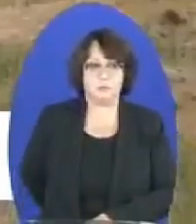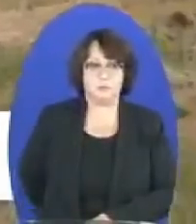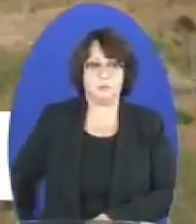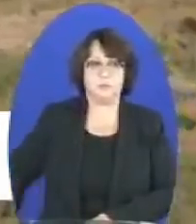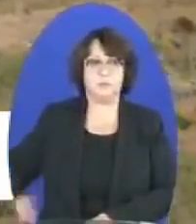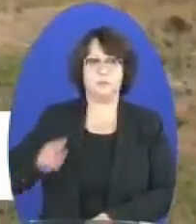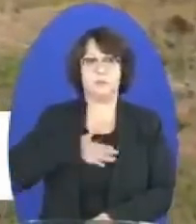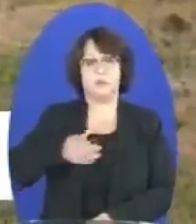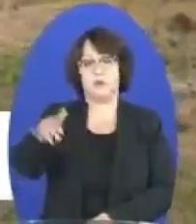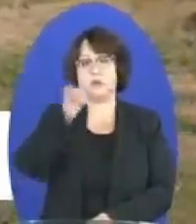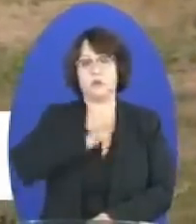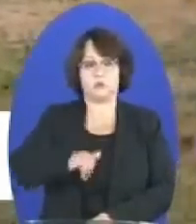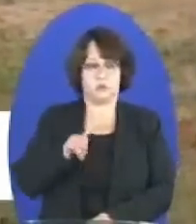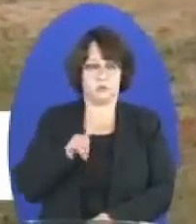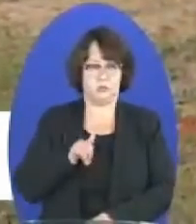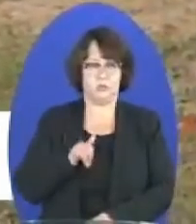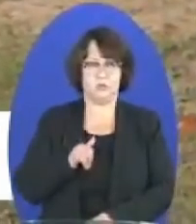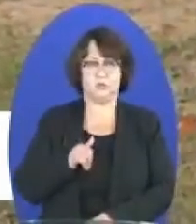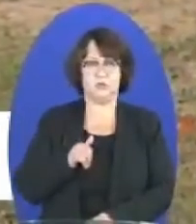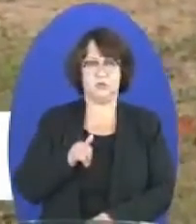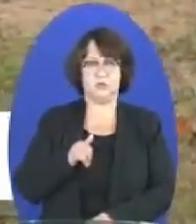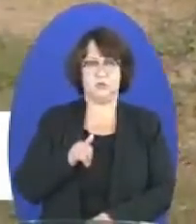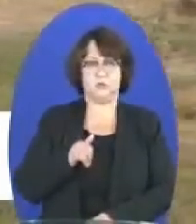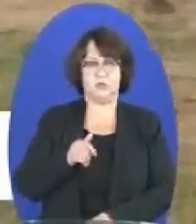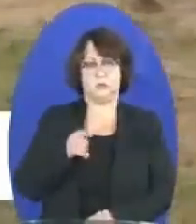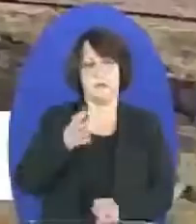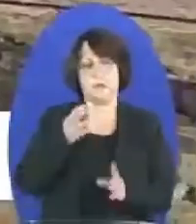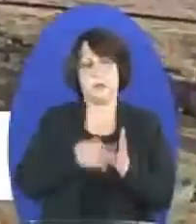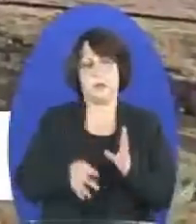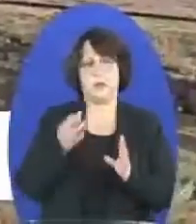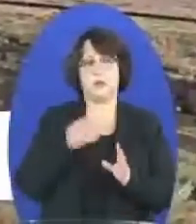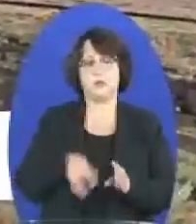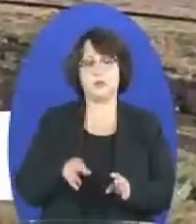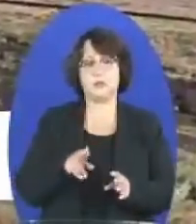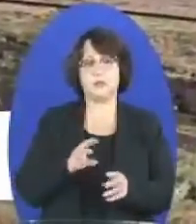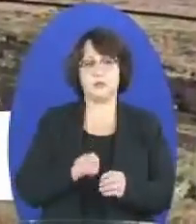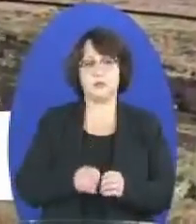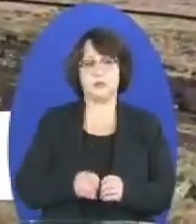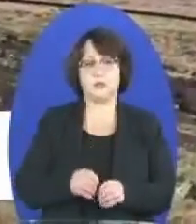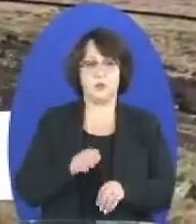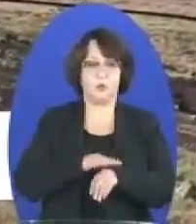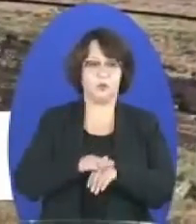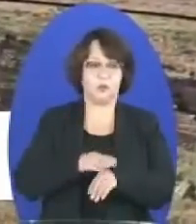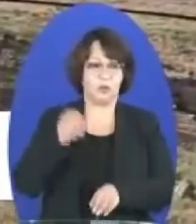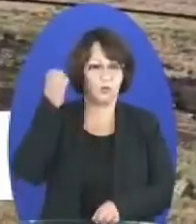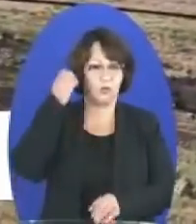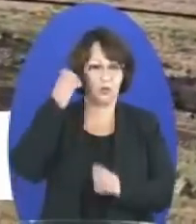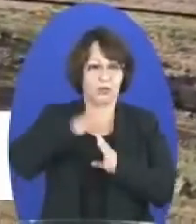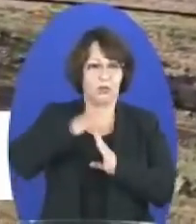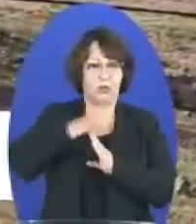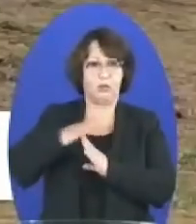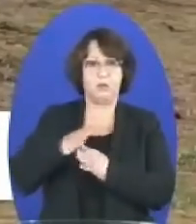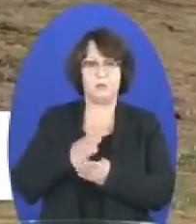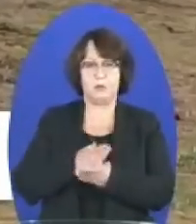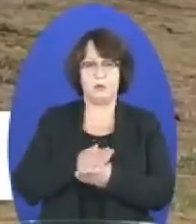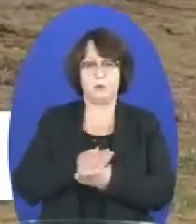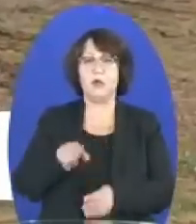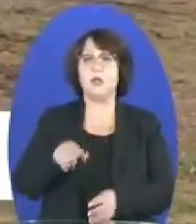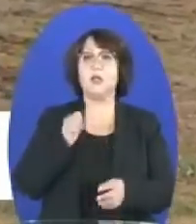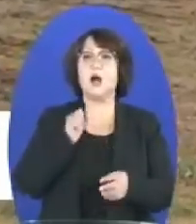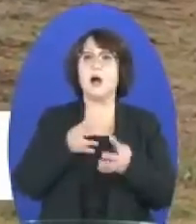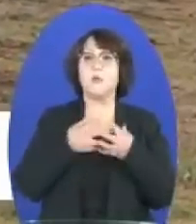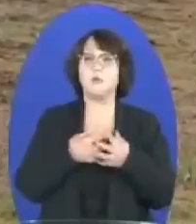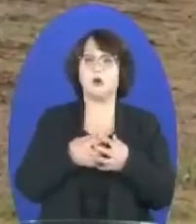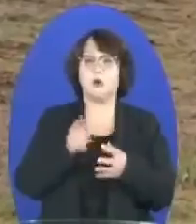байгаа. Манай улсад халуун бугын тоо 1980 онд 130 мянгад хүрч байсан бол 1990 оноос хойш буурч нэг ховор амтны жагсаалтанд орсон